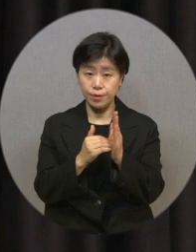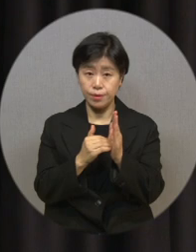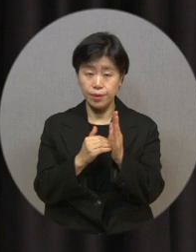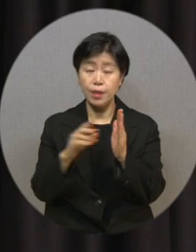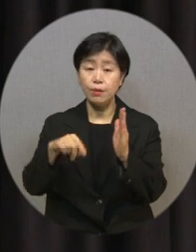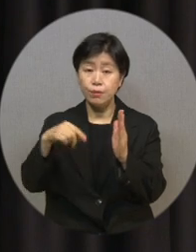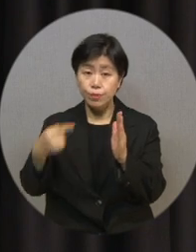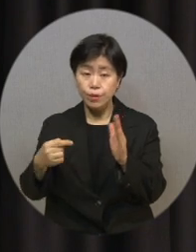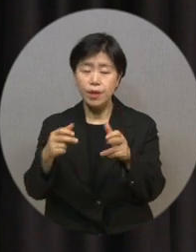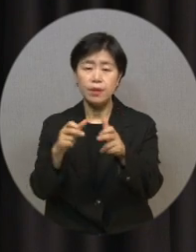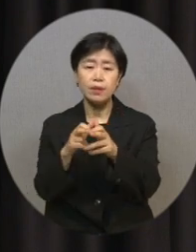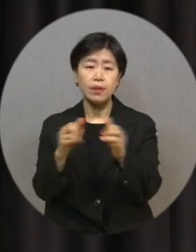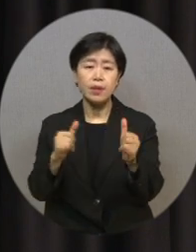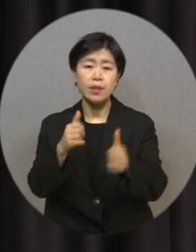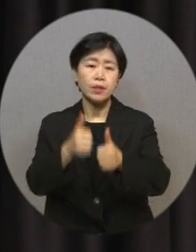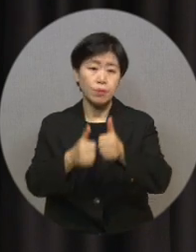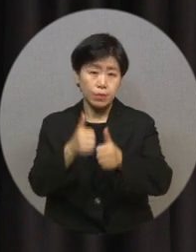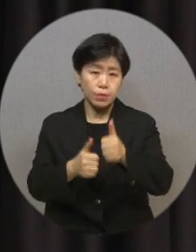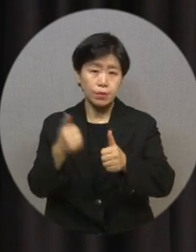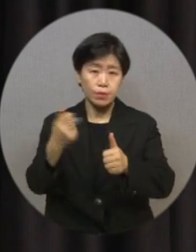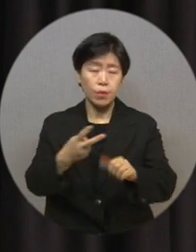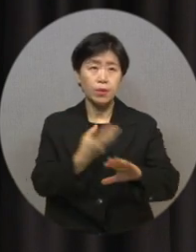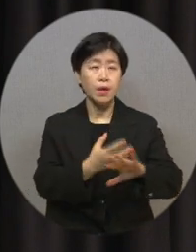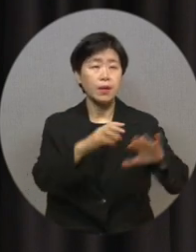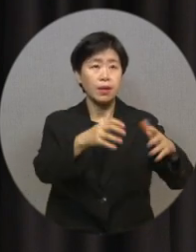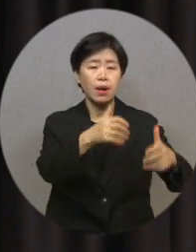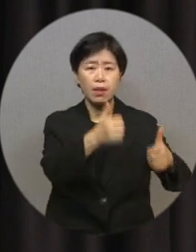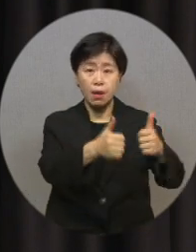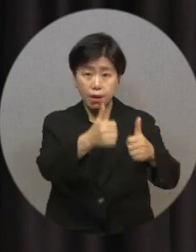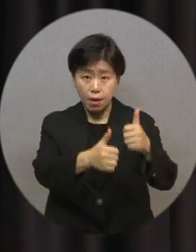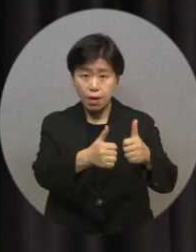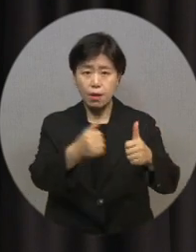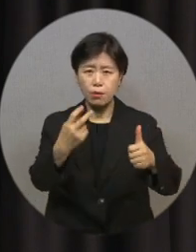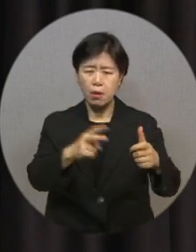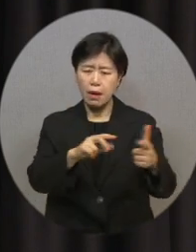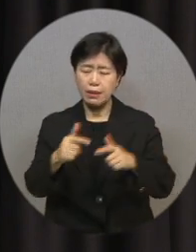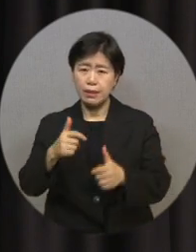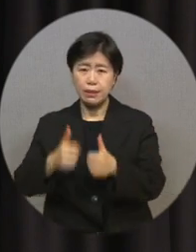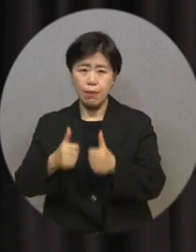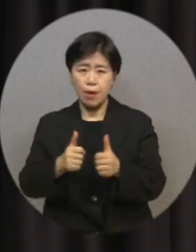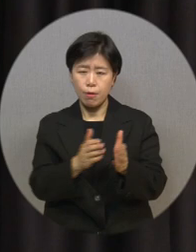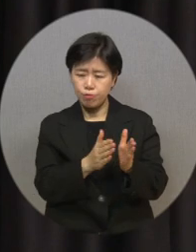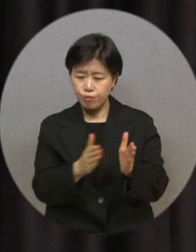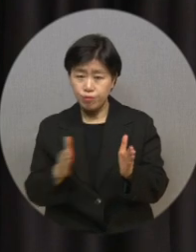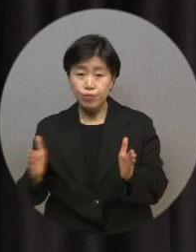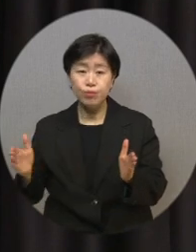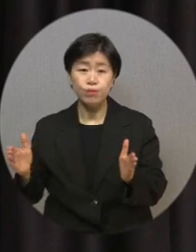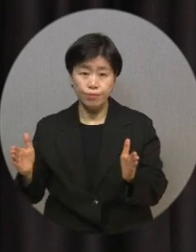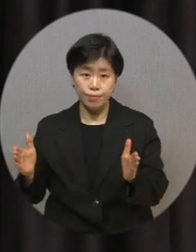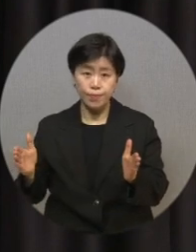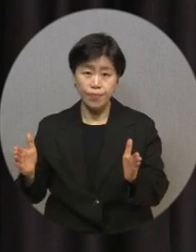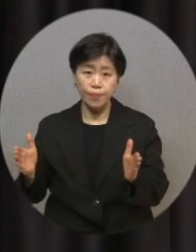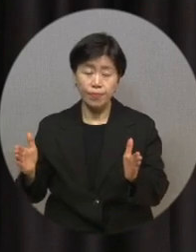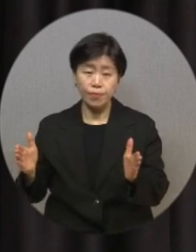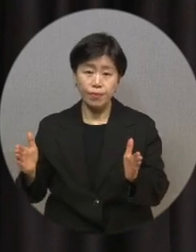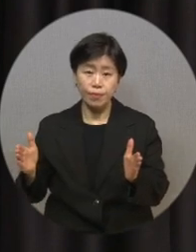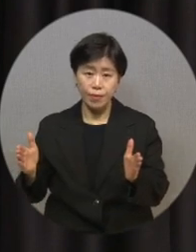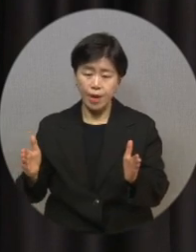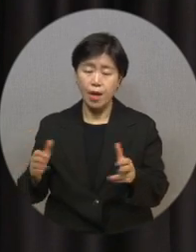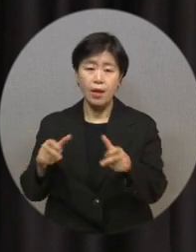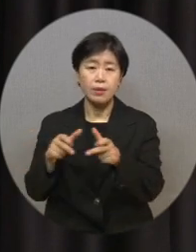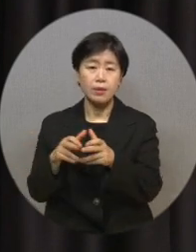스포츠나 그리고 이제 국제 대회 그다음에 이런 여러 가지 대회를 거치면서 장애인 그 그 당시에